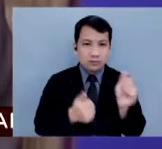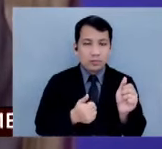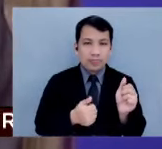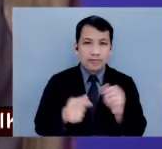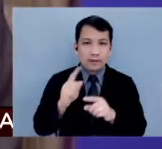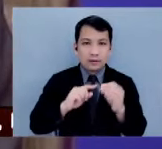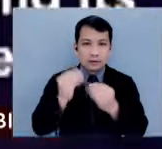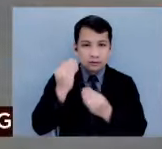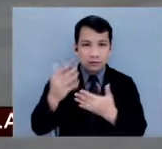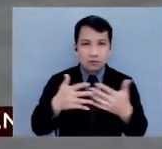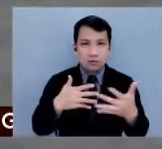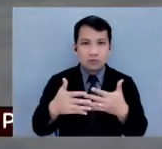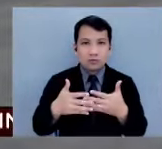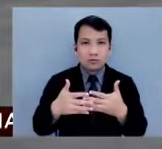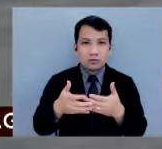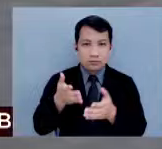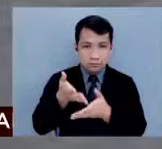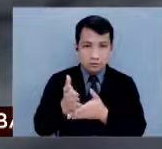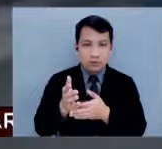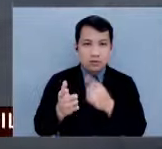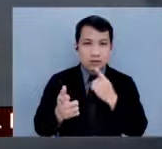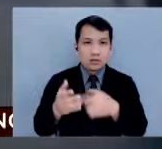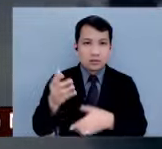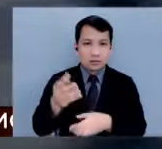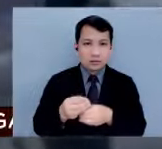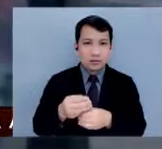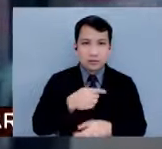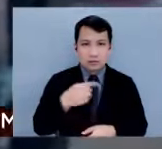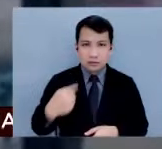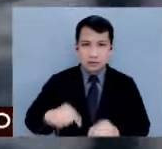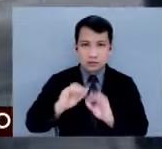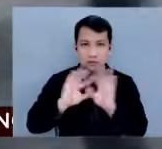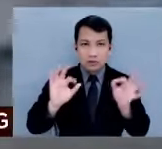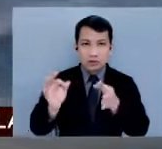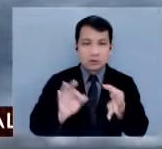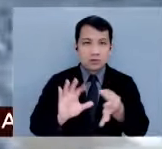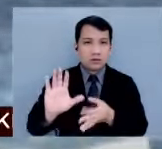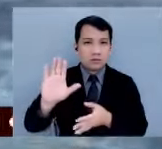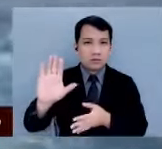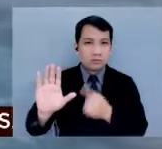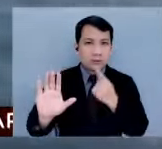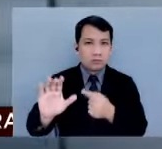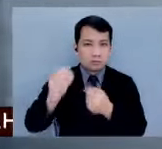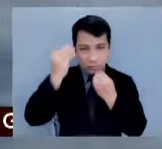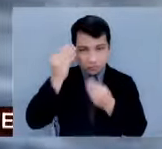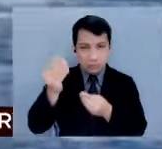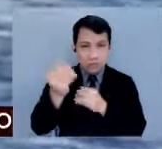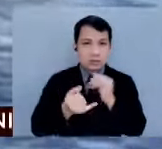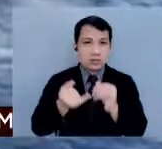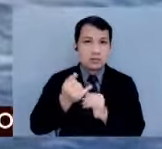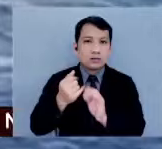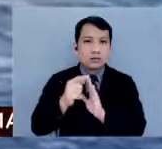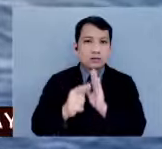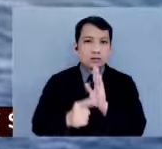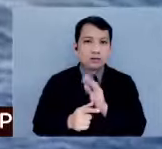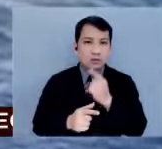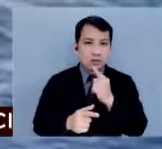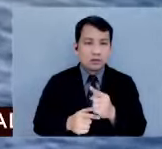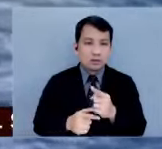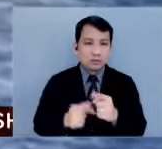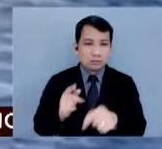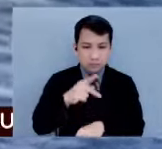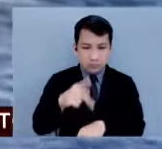anumang panghihimaso. Dagdag pa ng China, malinaw na ang Pilipinas anila ang hindi sumunod sa international law. Bumuelta naman ng Philippine Coast